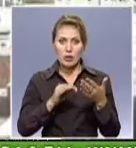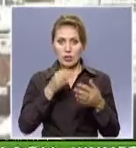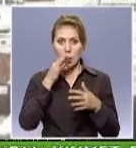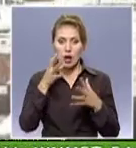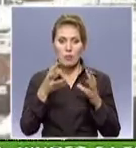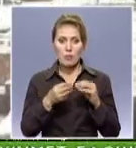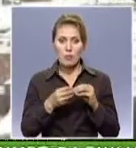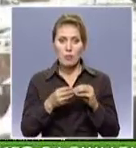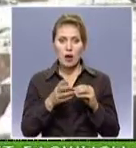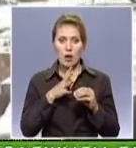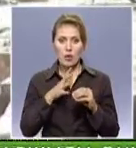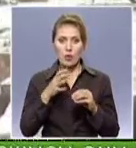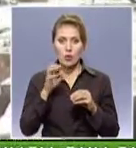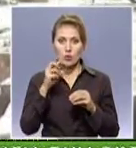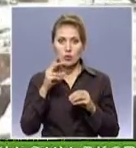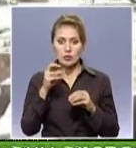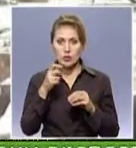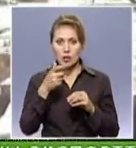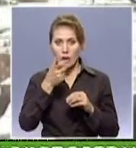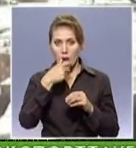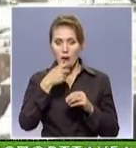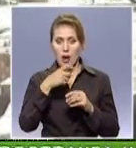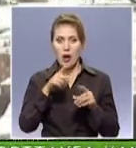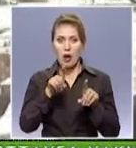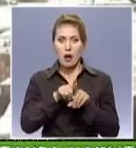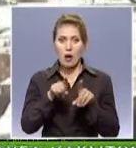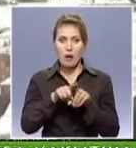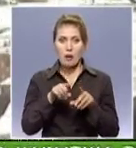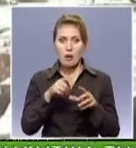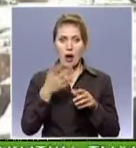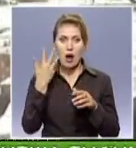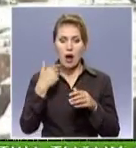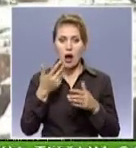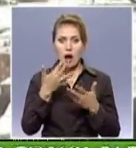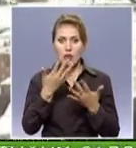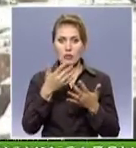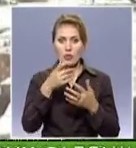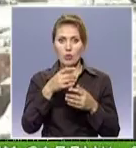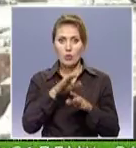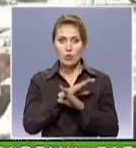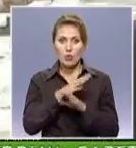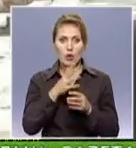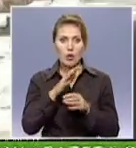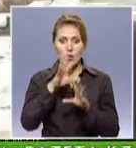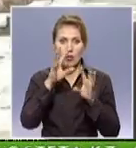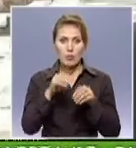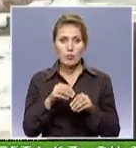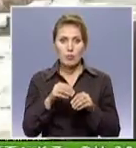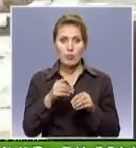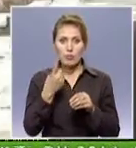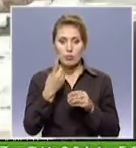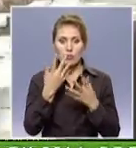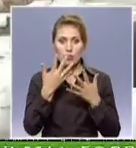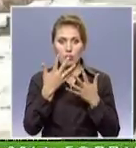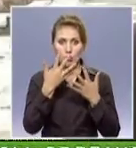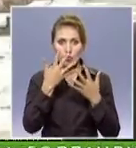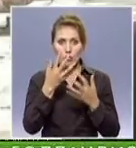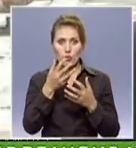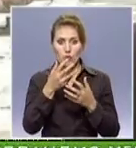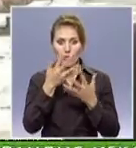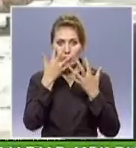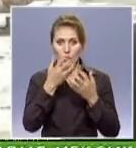мына концлагерде қандай адамдар қандай қиыншылық көрді, қанша адам өлуі деген қандай, оны бір сүгіреті жоқ. Мына Гитлер